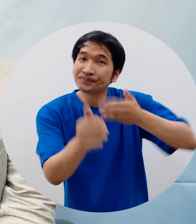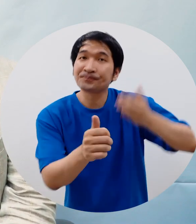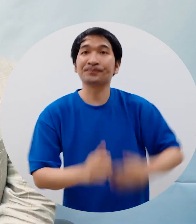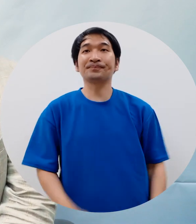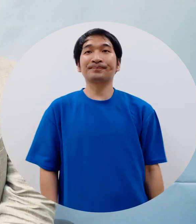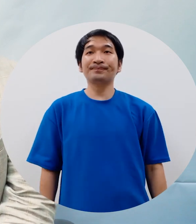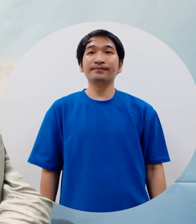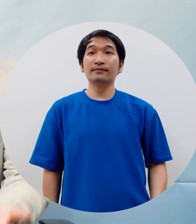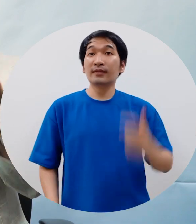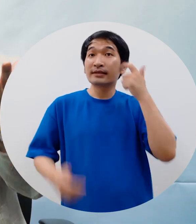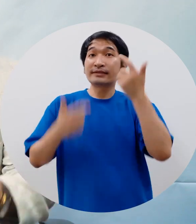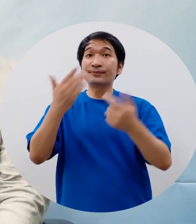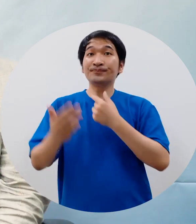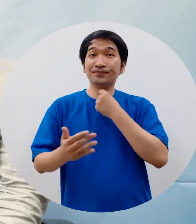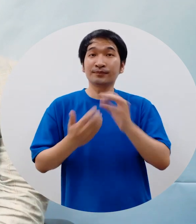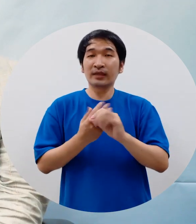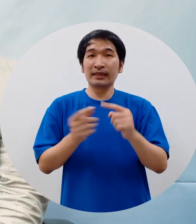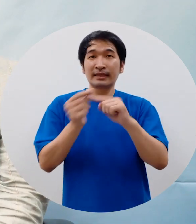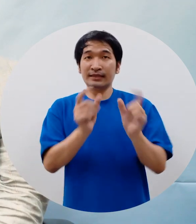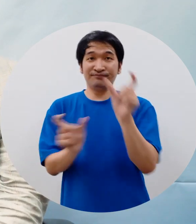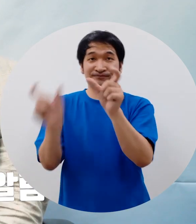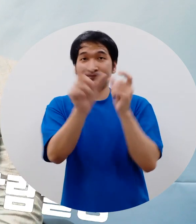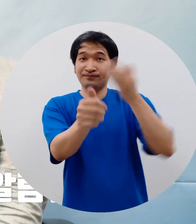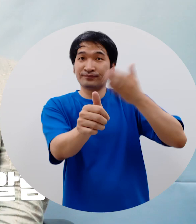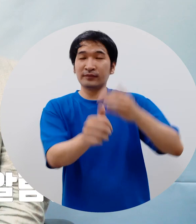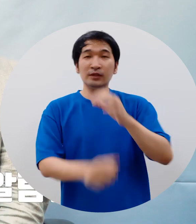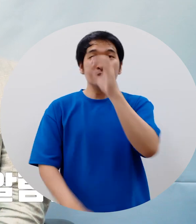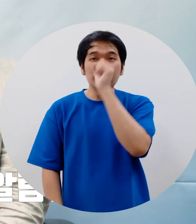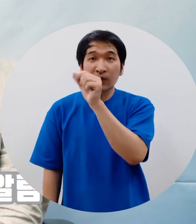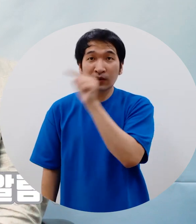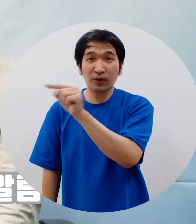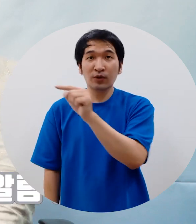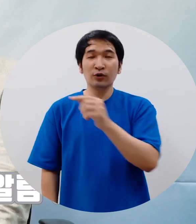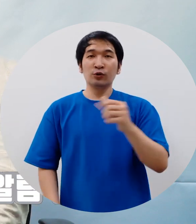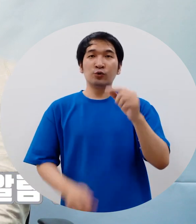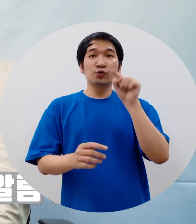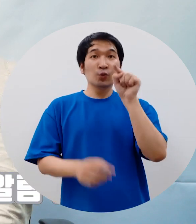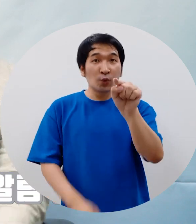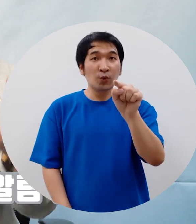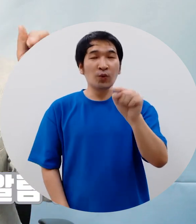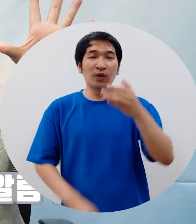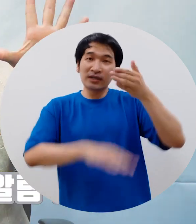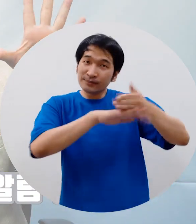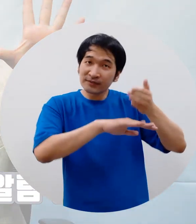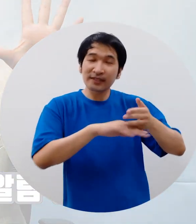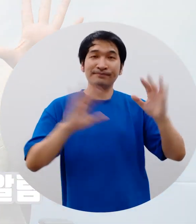지켜봐 주시고 질문 많이 올려주시고요. 댓글 많이 달아주십시오. 좋아요, 구독 감사합니다.